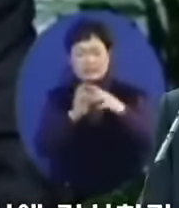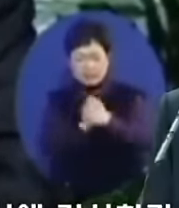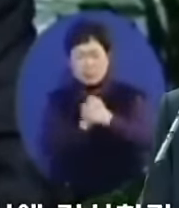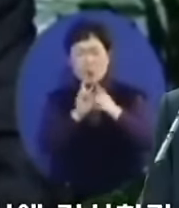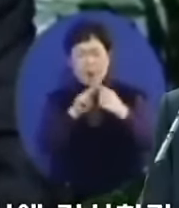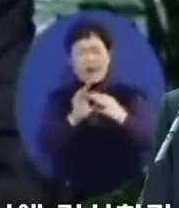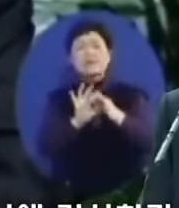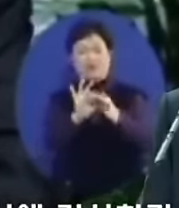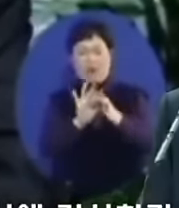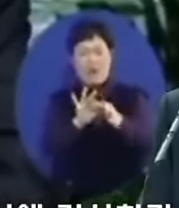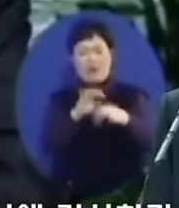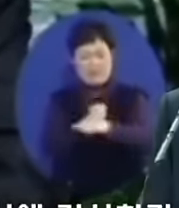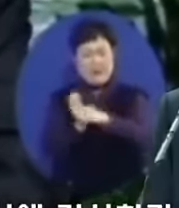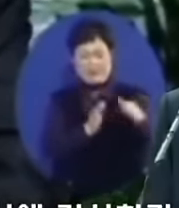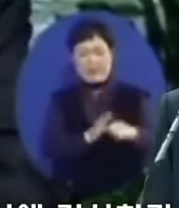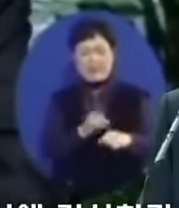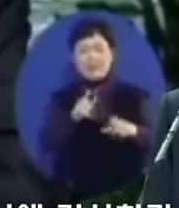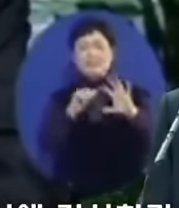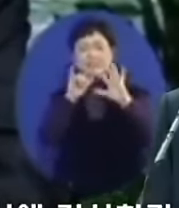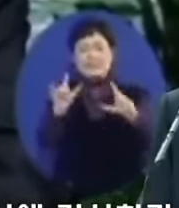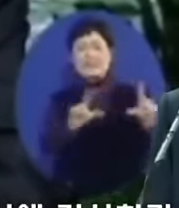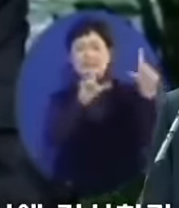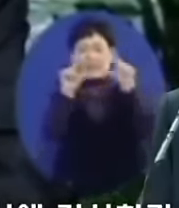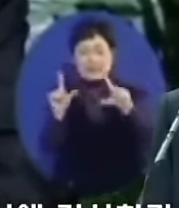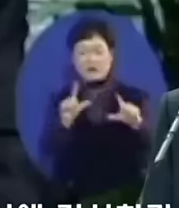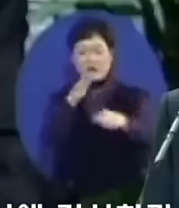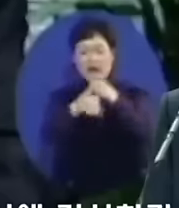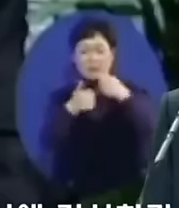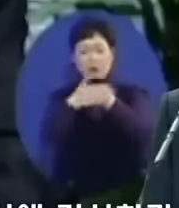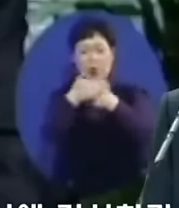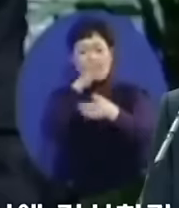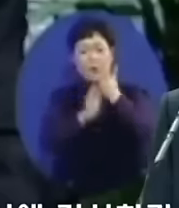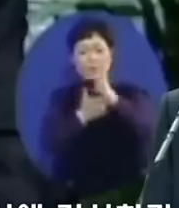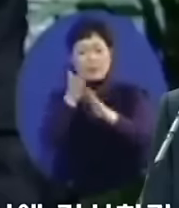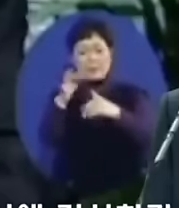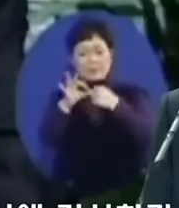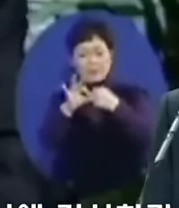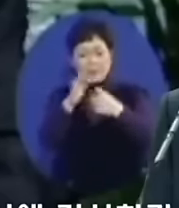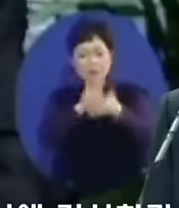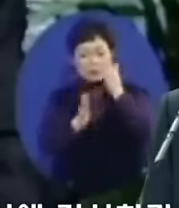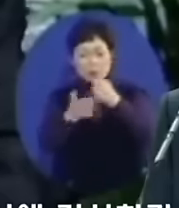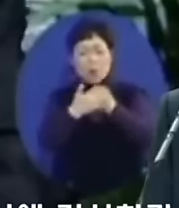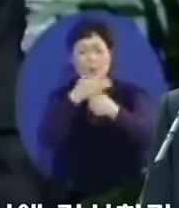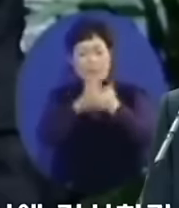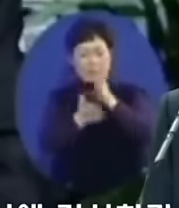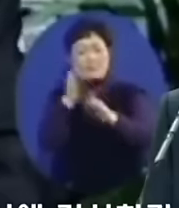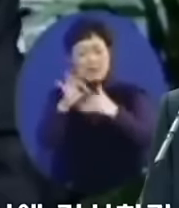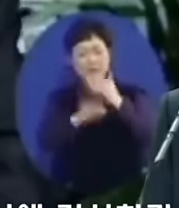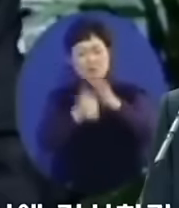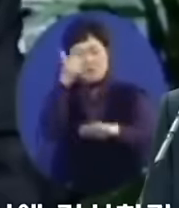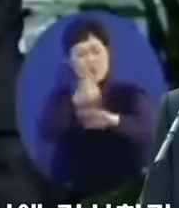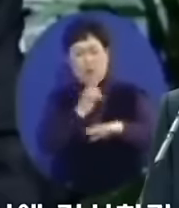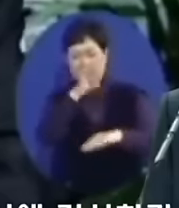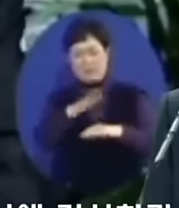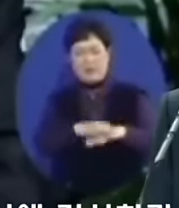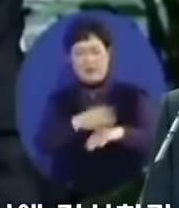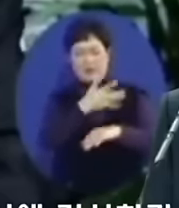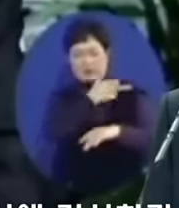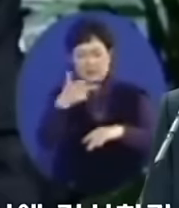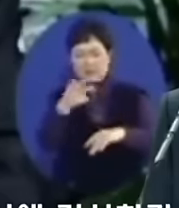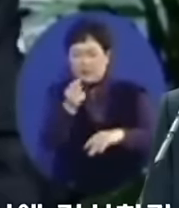연결하십시오. 우리가 이 세상에 사는 것 하나님 도움 없이는 성공적으로 살 수 없기 때문에 모든 크고 적은